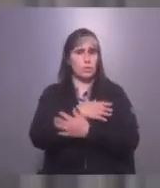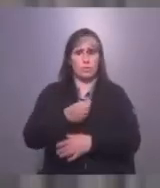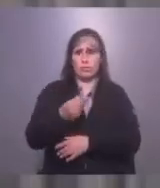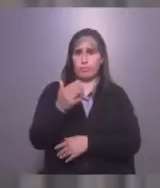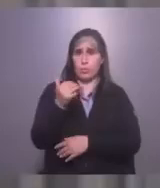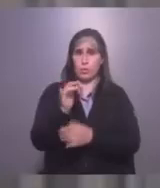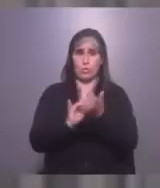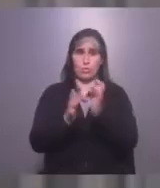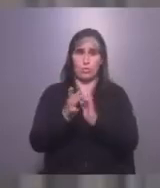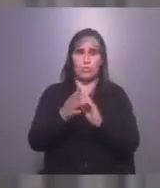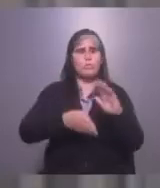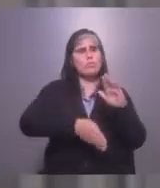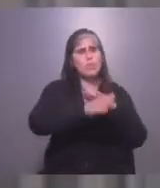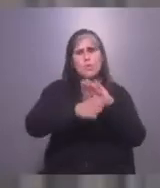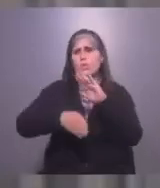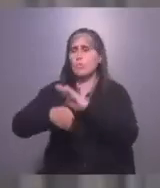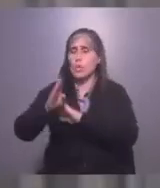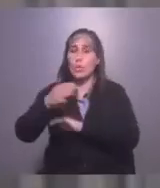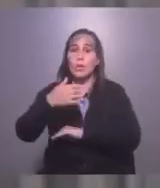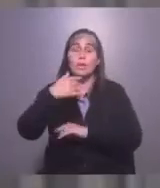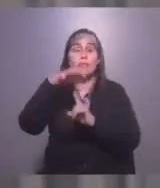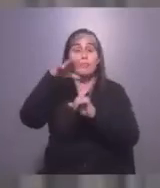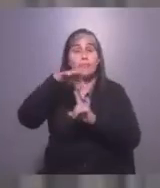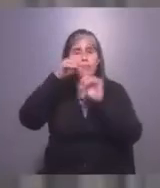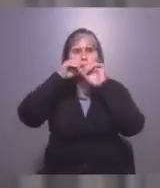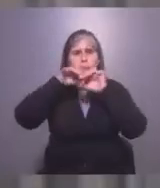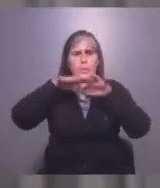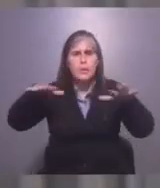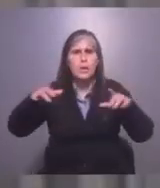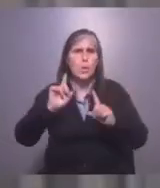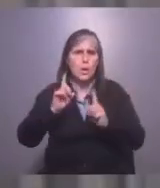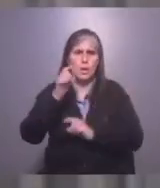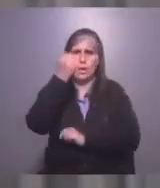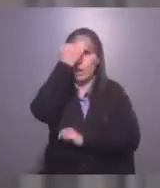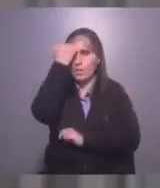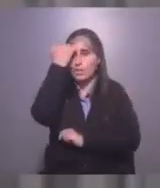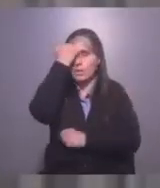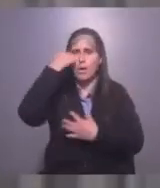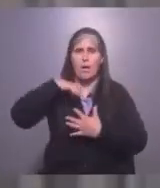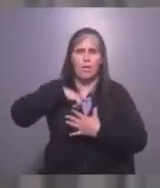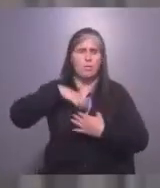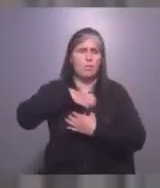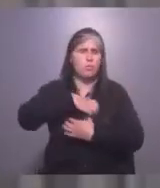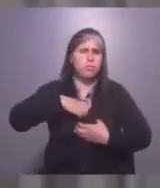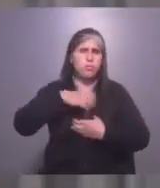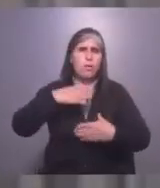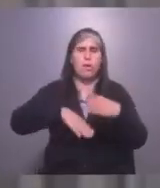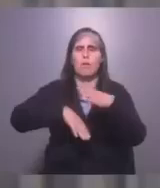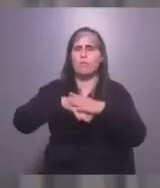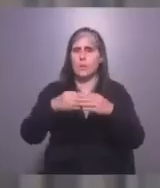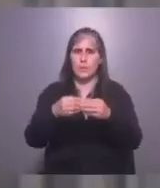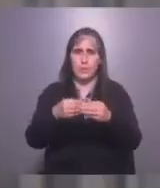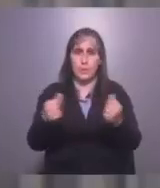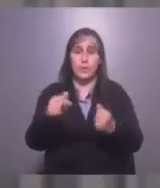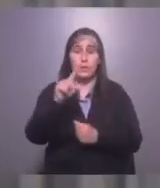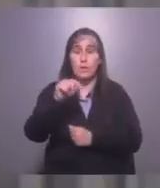e pregaram o arrependimento. E expulsaram muitos demónios, ungiram com óleo muitos doentes